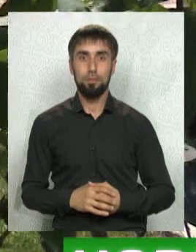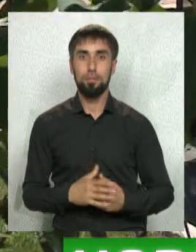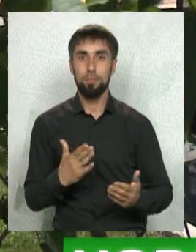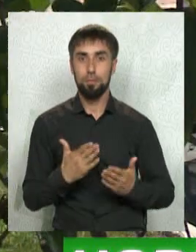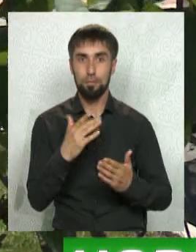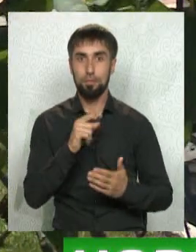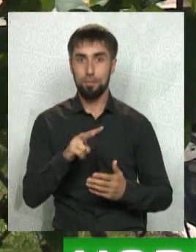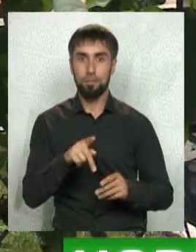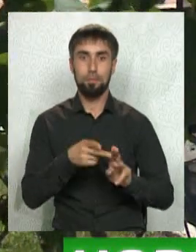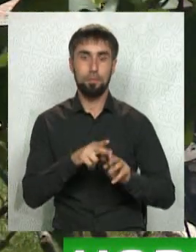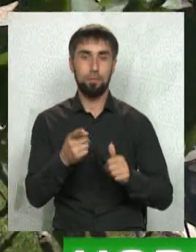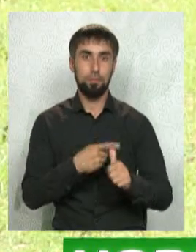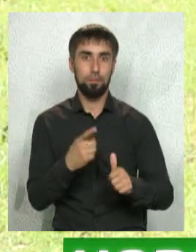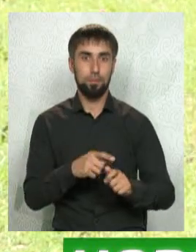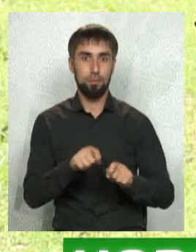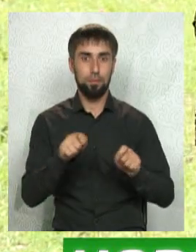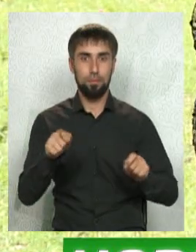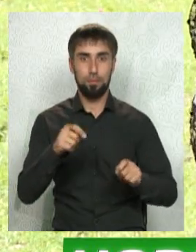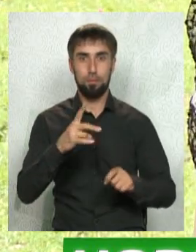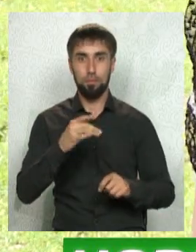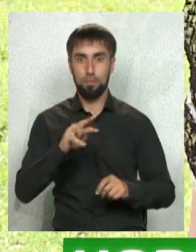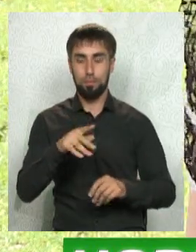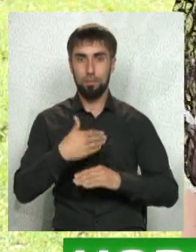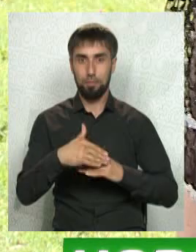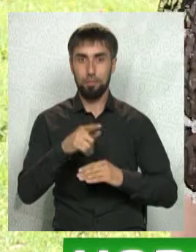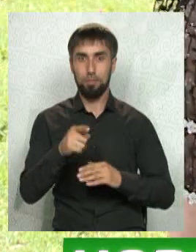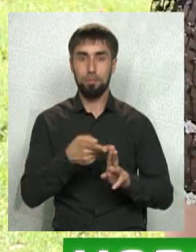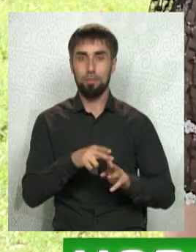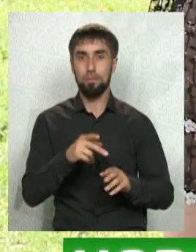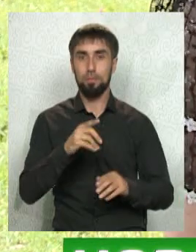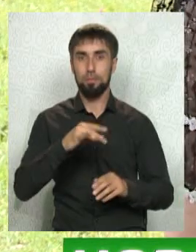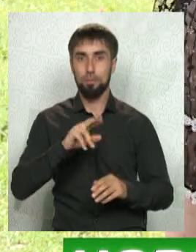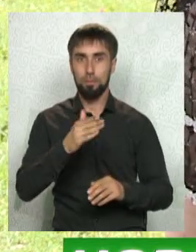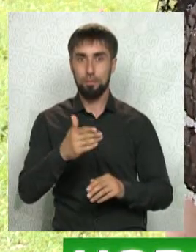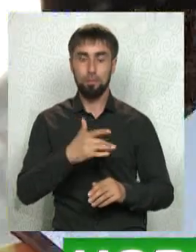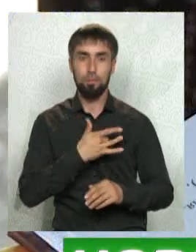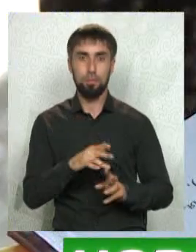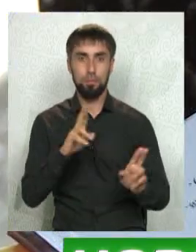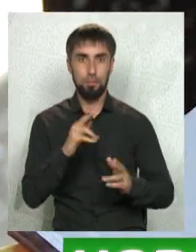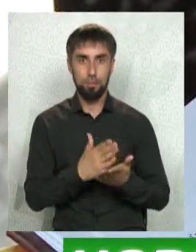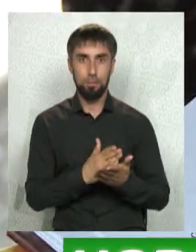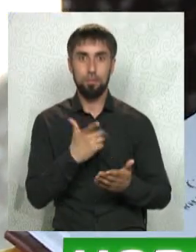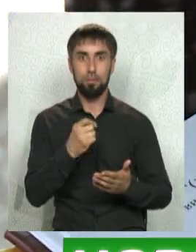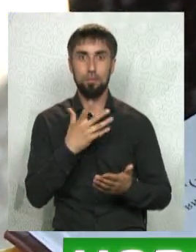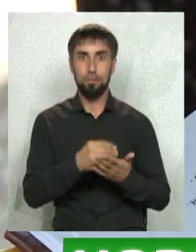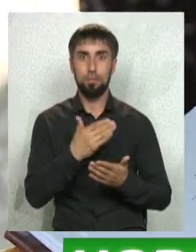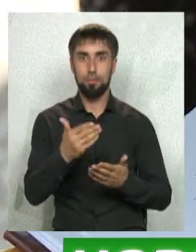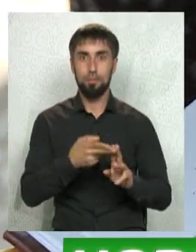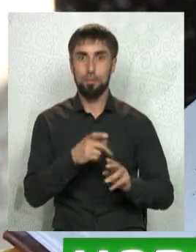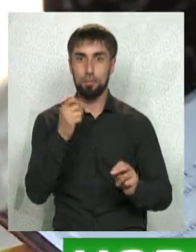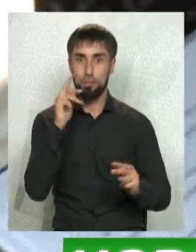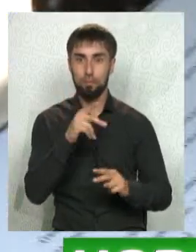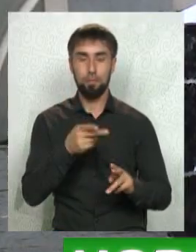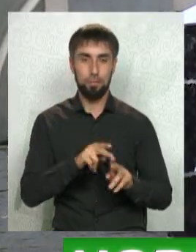Читальный зал под открытым небом, летняя передвижная библиотека – это не про храм знаний со сводом строгих правил, где на вас шикают из-за малейшего